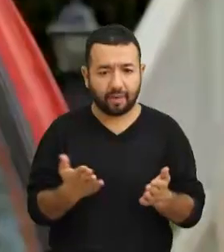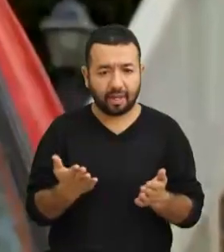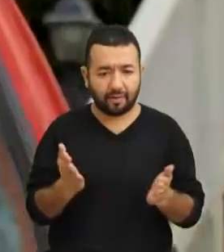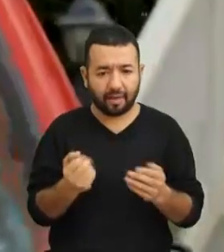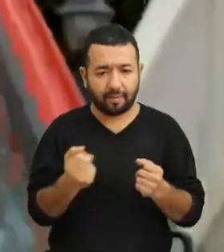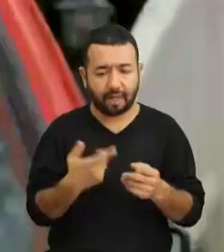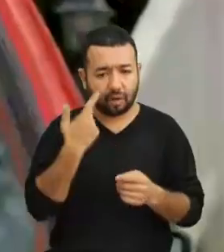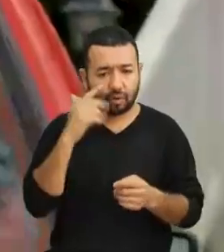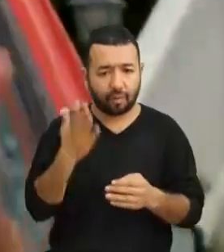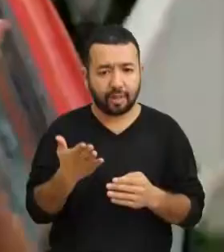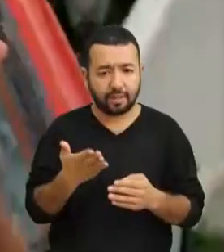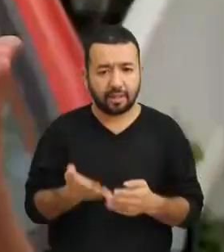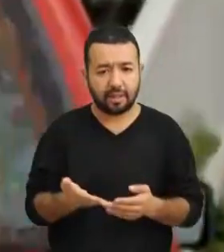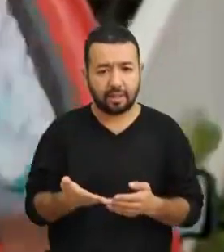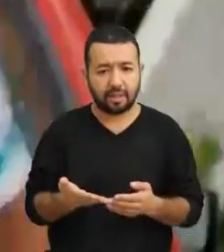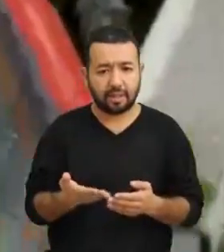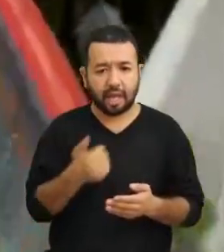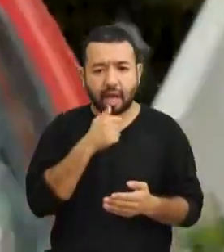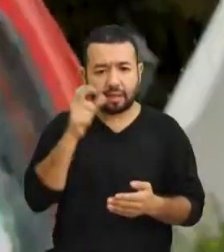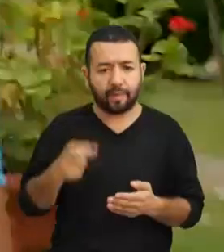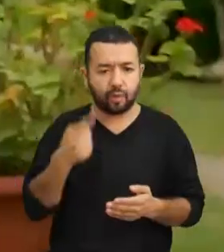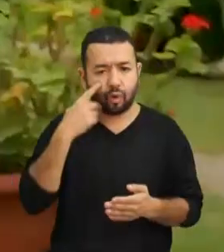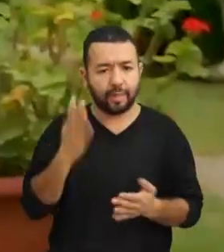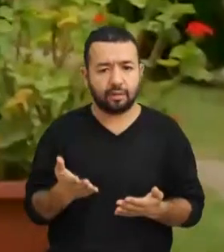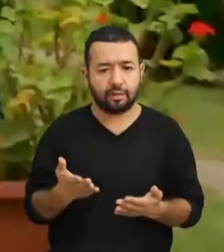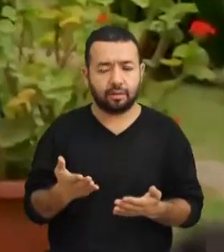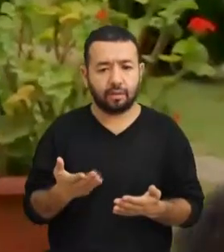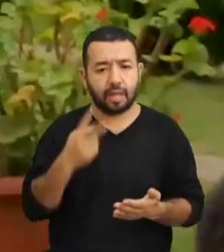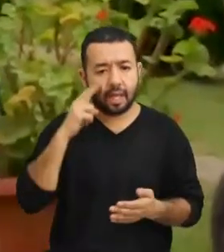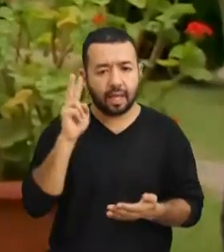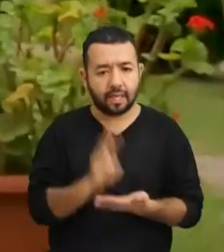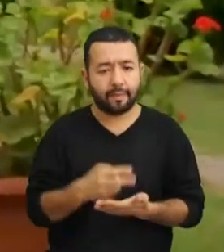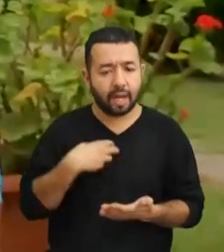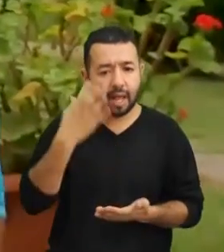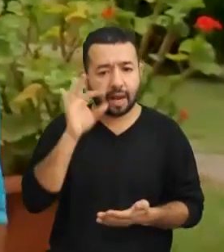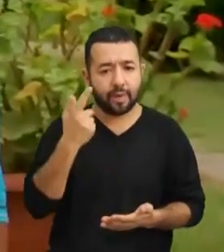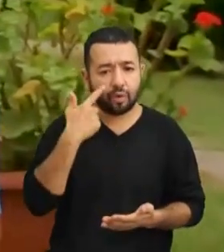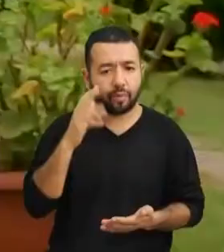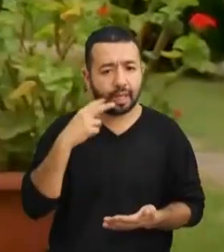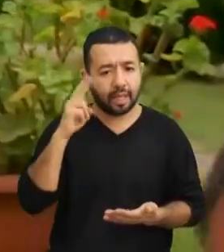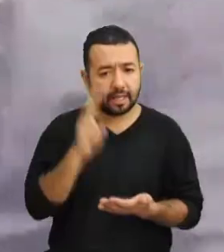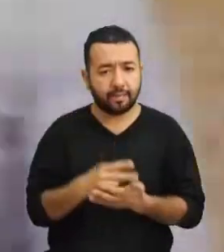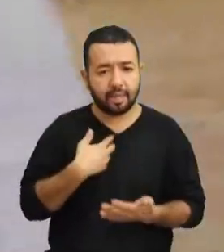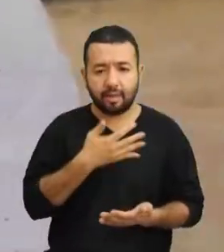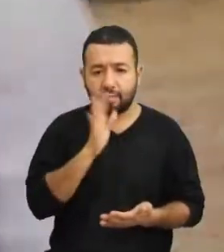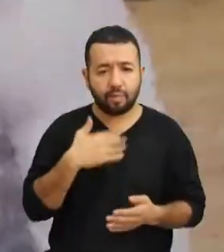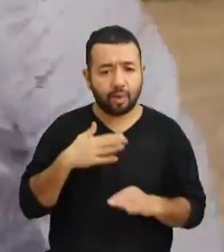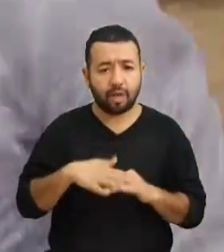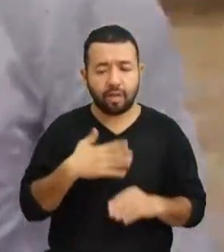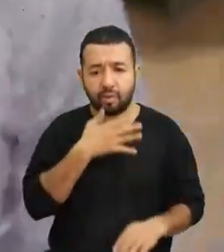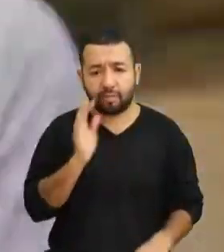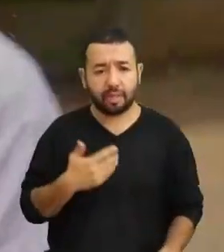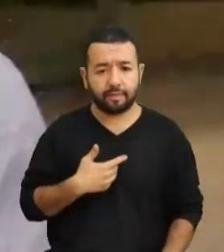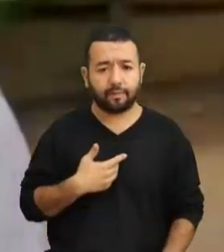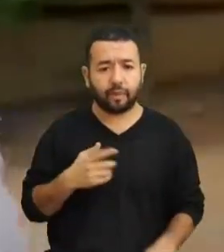arabanı görmesen yeridir ama bu adamı nasıl görmesin sen ya? Ya yemin billah anlamadım, görmedim. Yemin ediyorum, bilmiyorum nasıl oldu. Ya